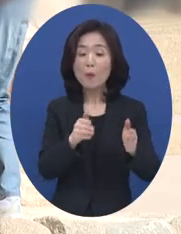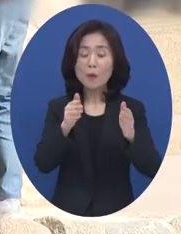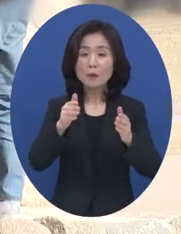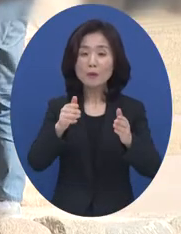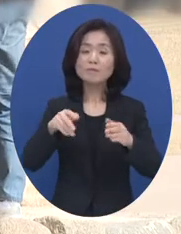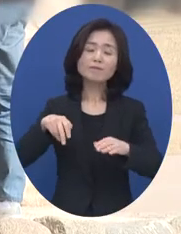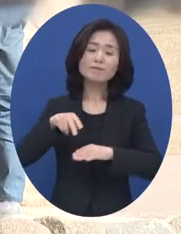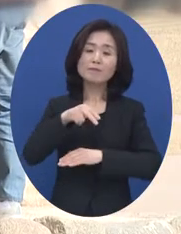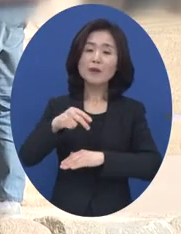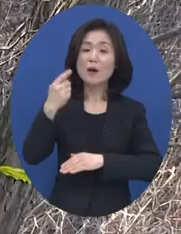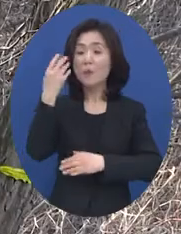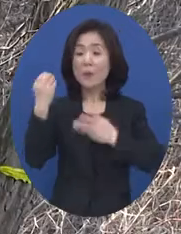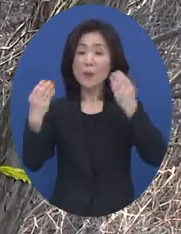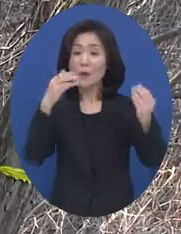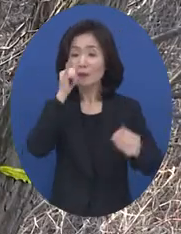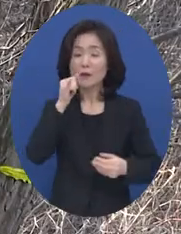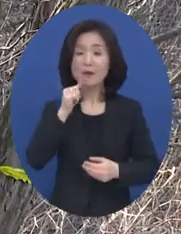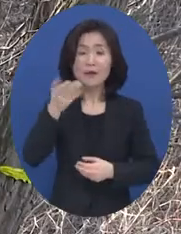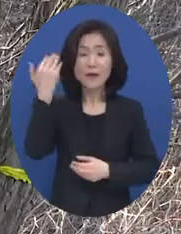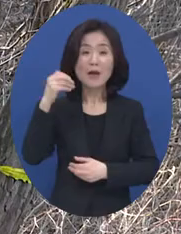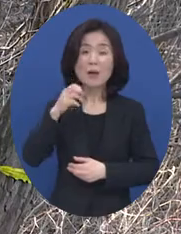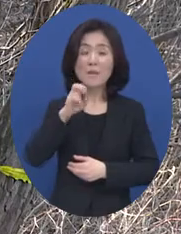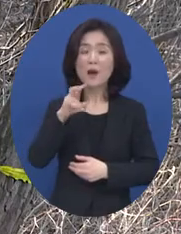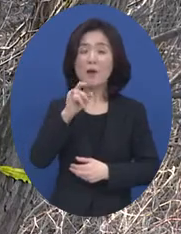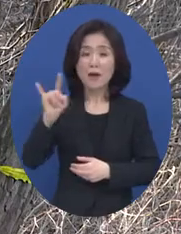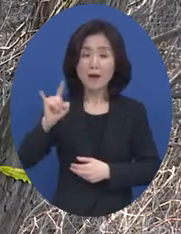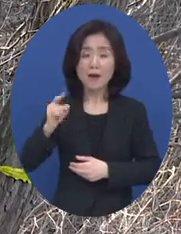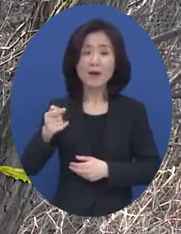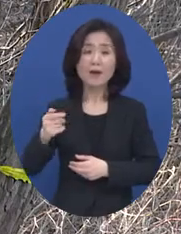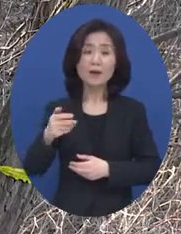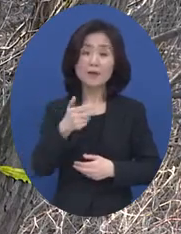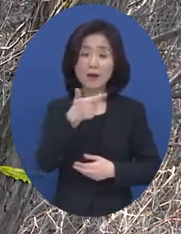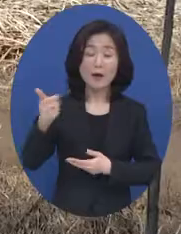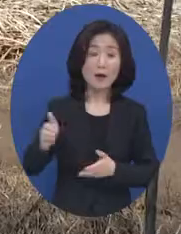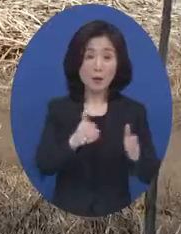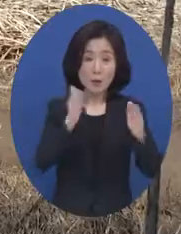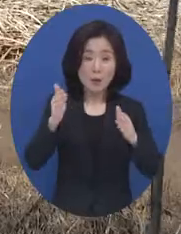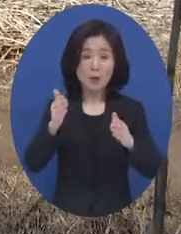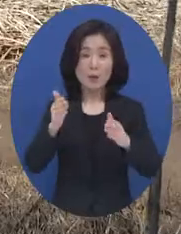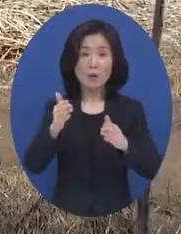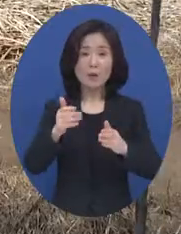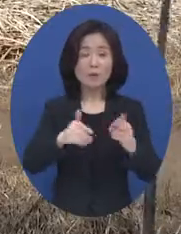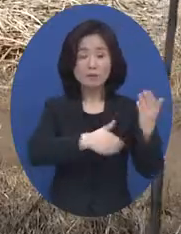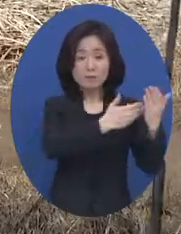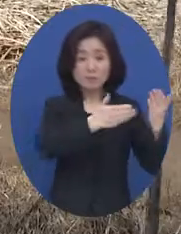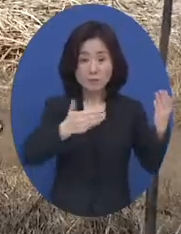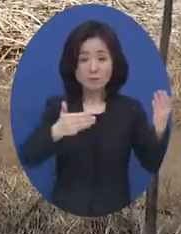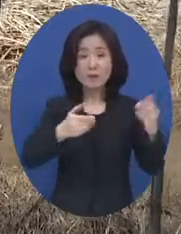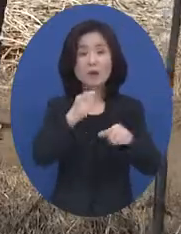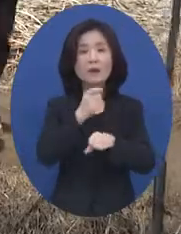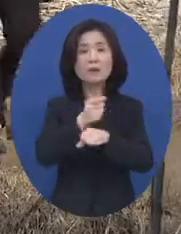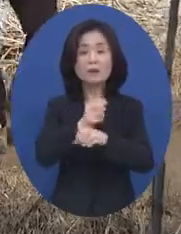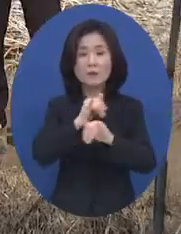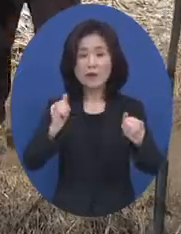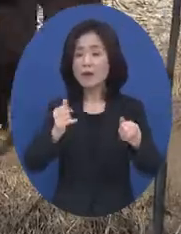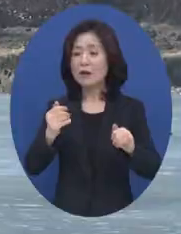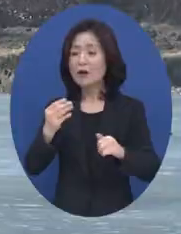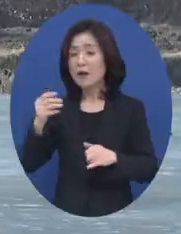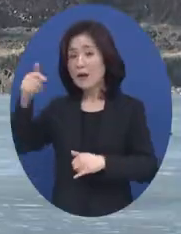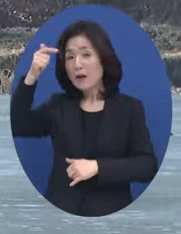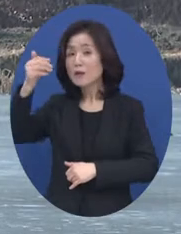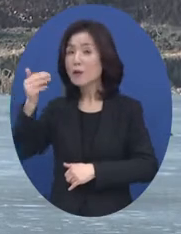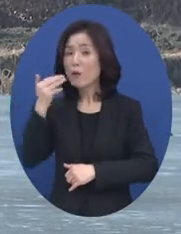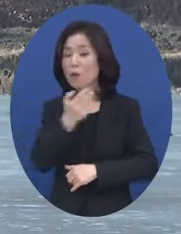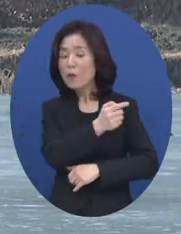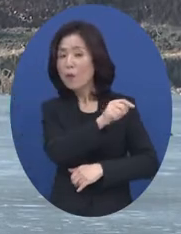있는 곳들입니다. 옛날엔 평해의 대로로 불렸고 관동지방 관리들이 한양을 오가던 길인데 원형을